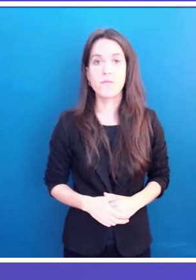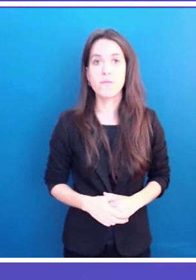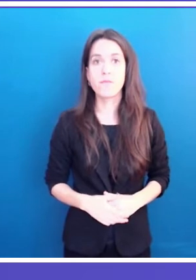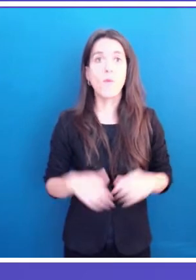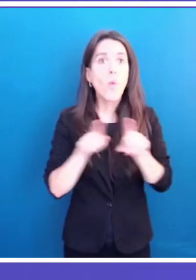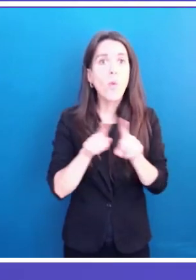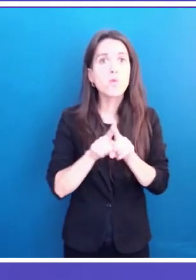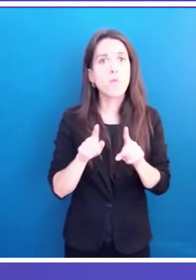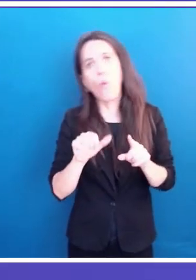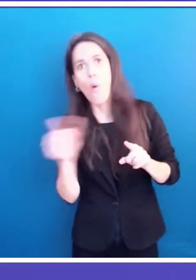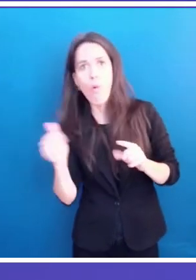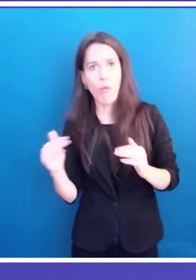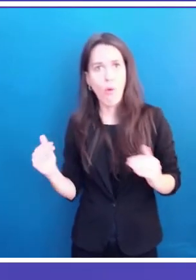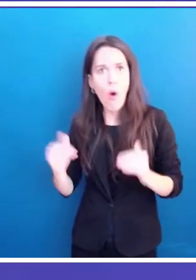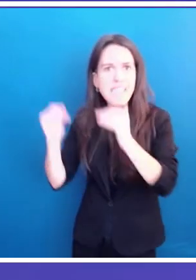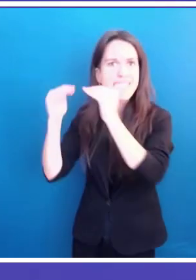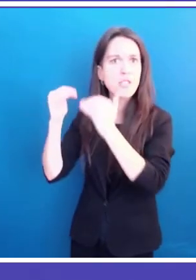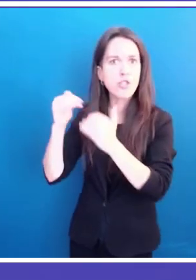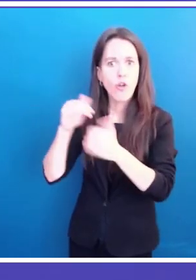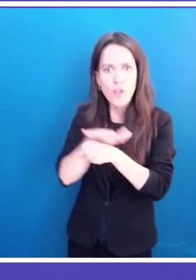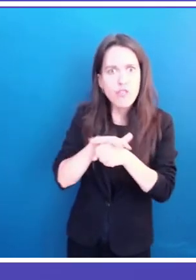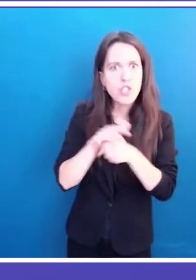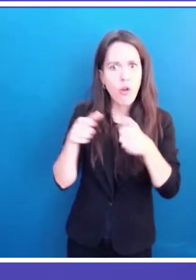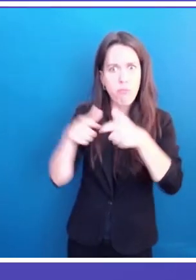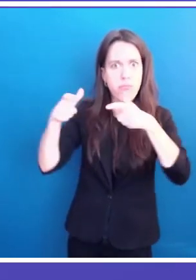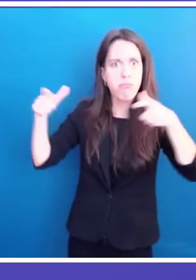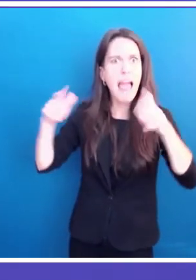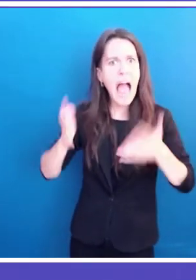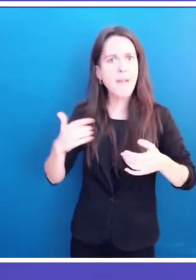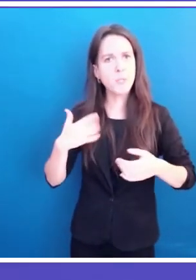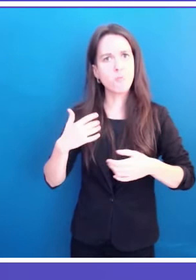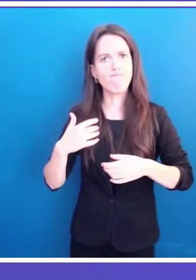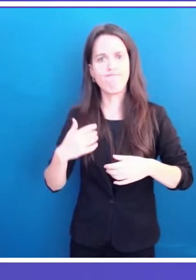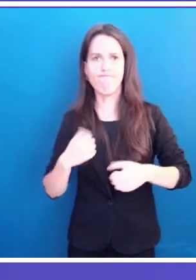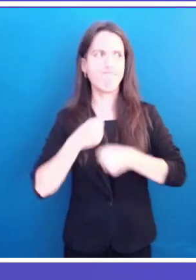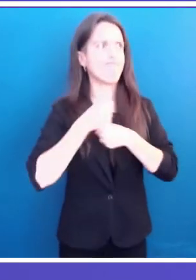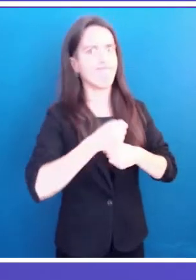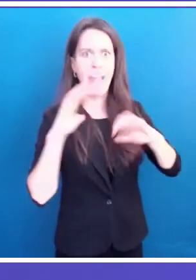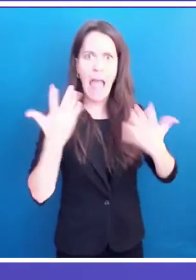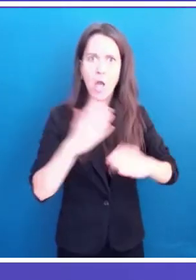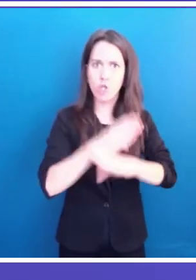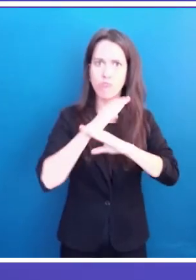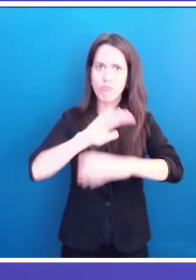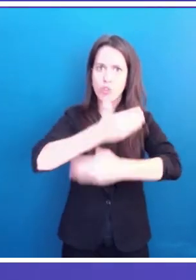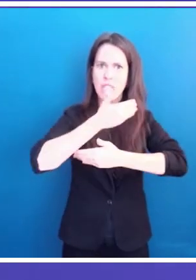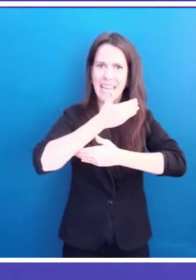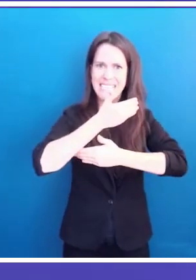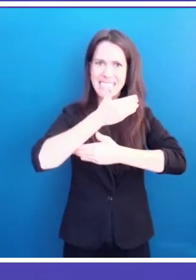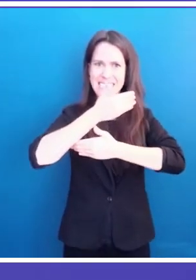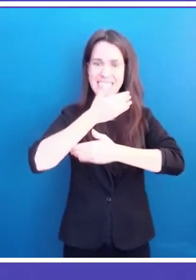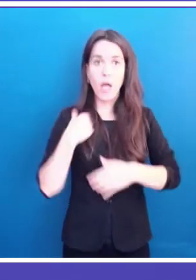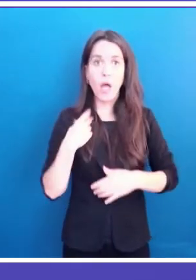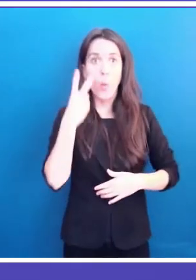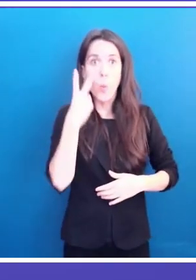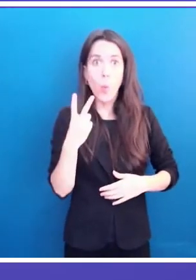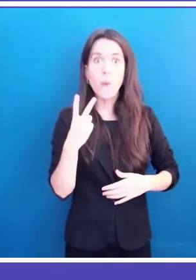بهذا الدور لحماية النساء، حماية ضحايا العنف. وكل هذه المؤسسات يجب أن تكون أيضا